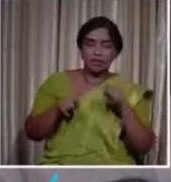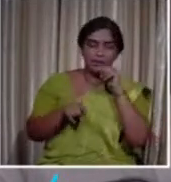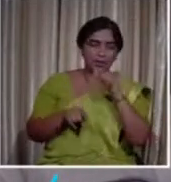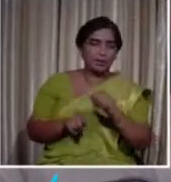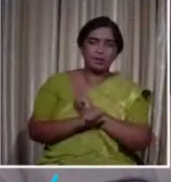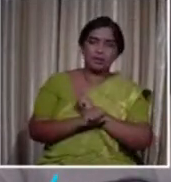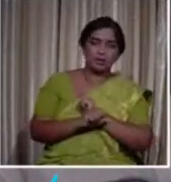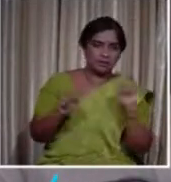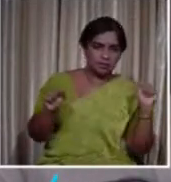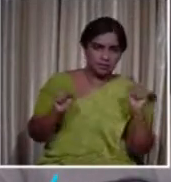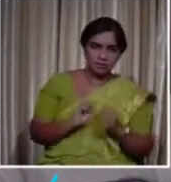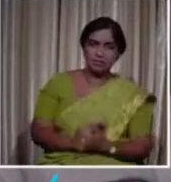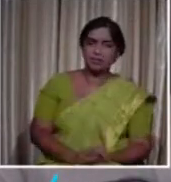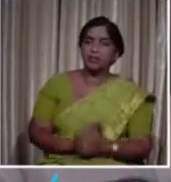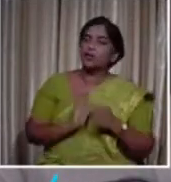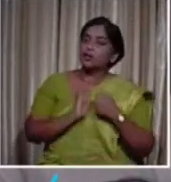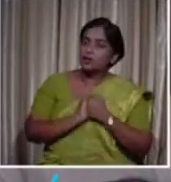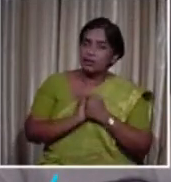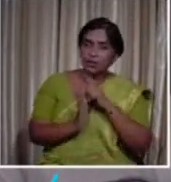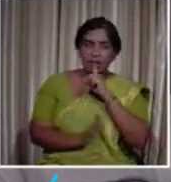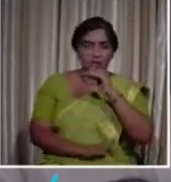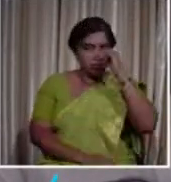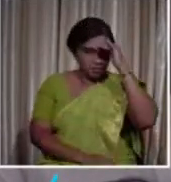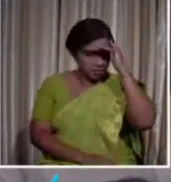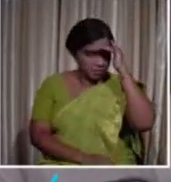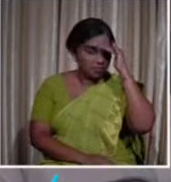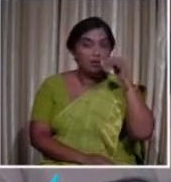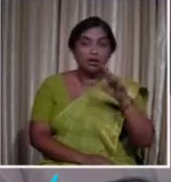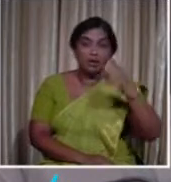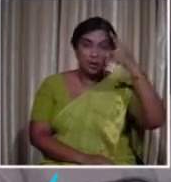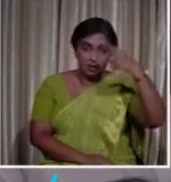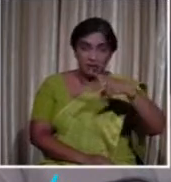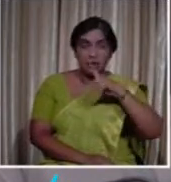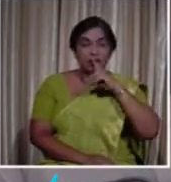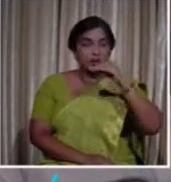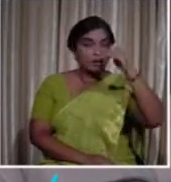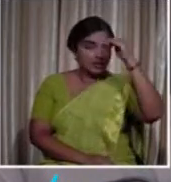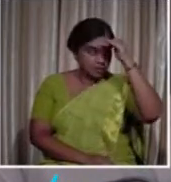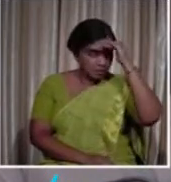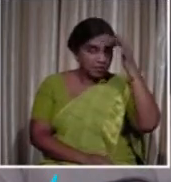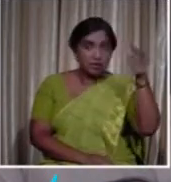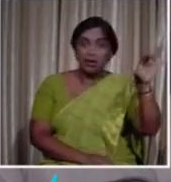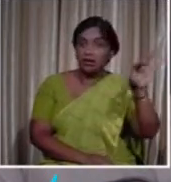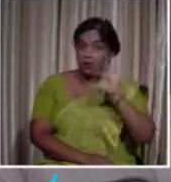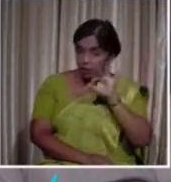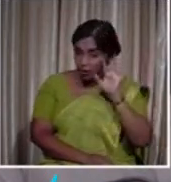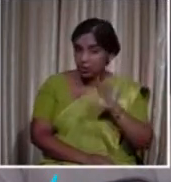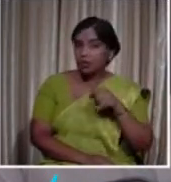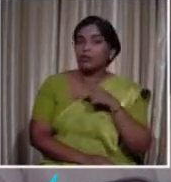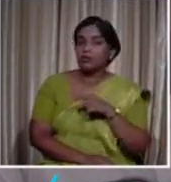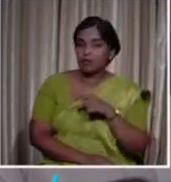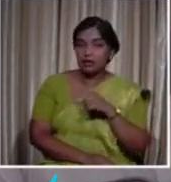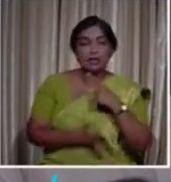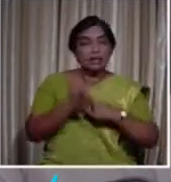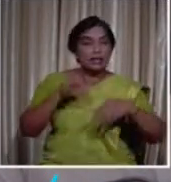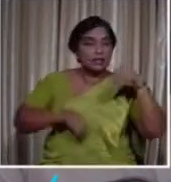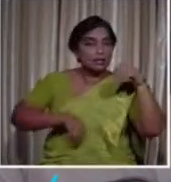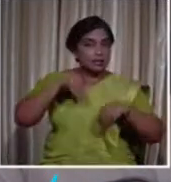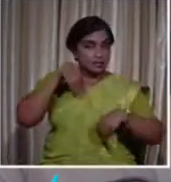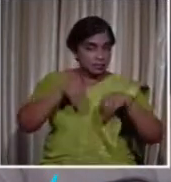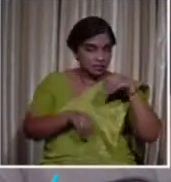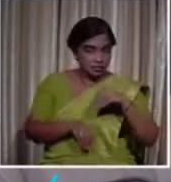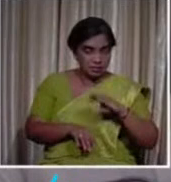नहे गरु कथानायकतुमनि नियोज्य कथानायकवरयेकु पत् करगन्नट छंदयक्